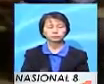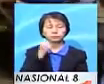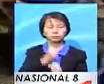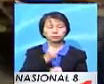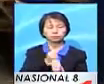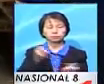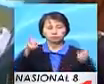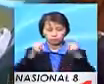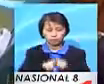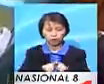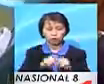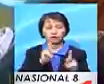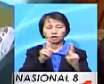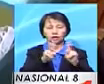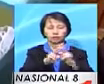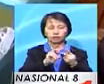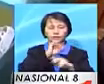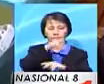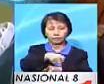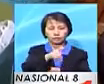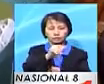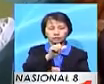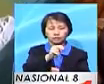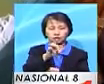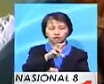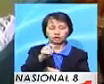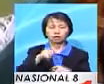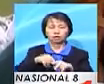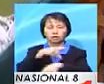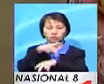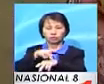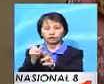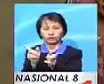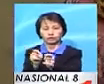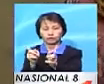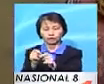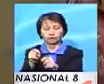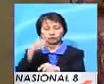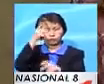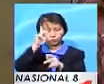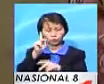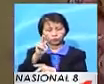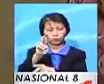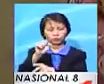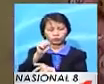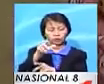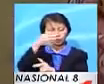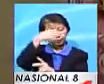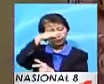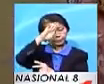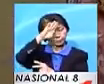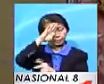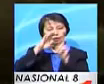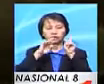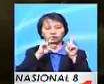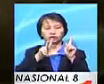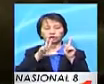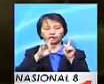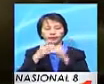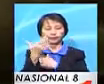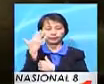Kejadian itu melibatkan kampung Seberang Tanduk dan kampung Pulau Ketam di Kuala Perlis pada pukul 1.38 pagi